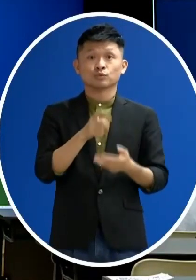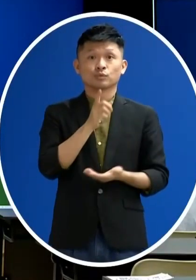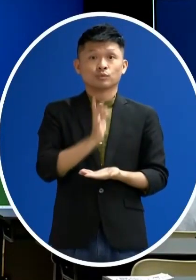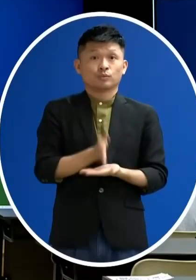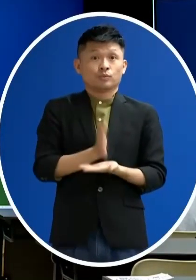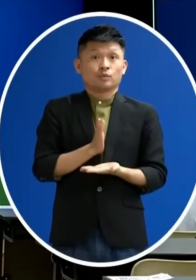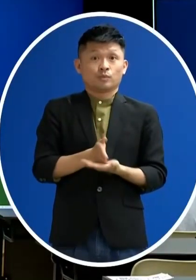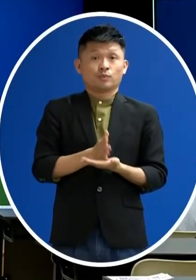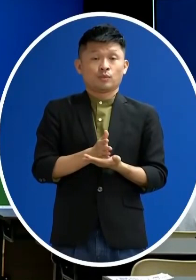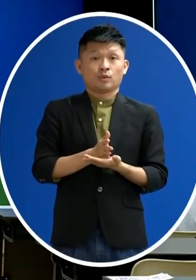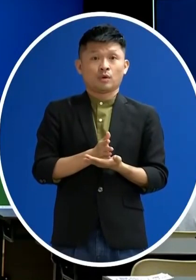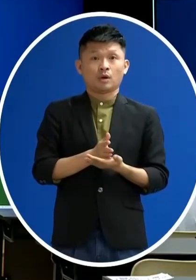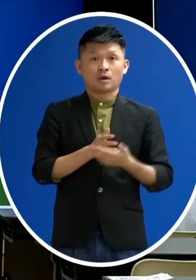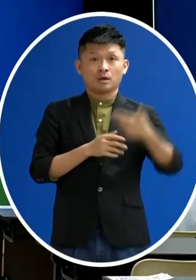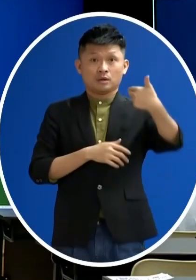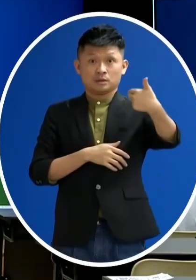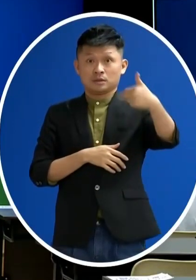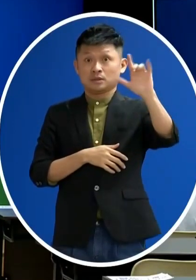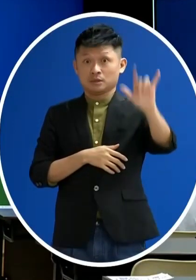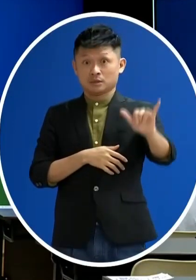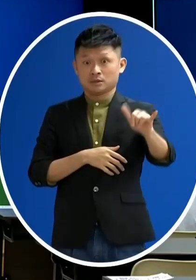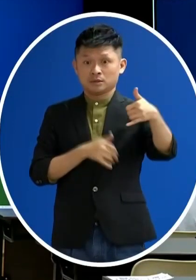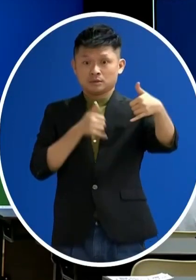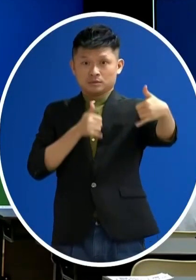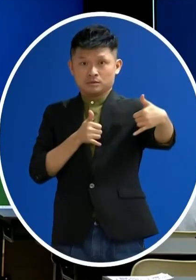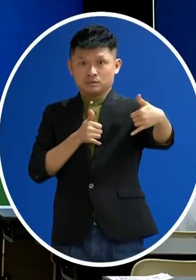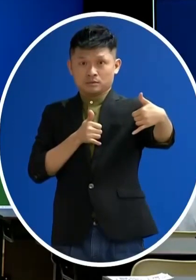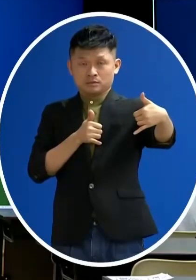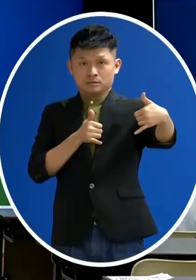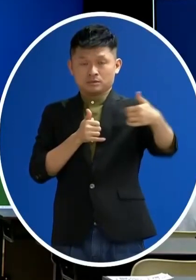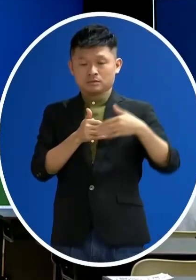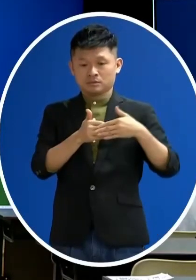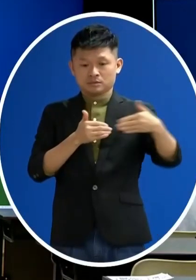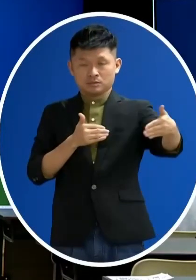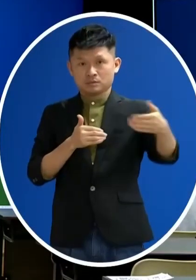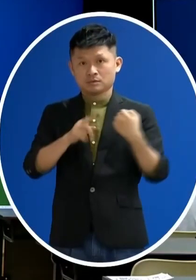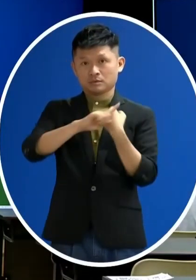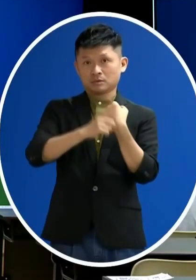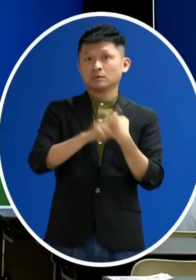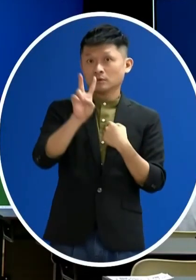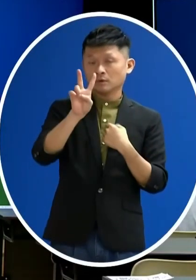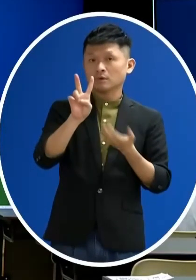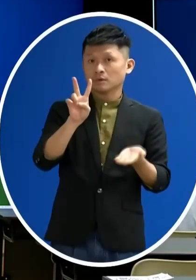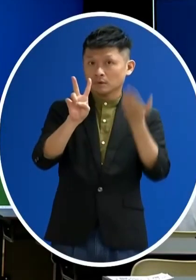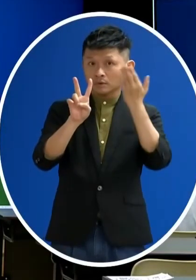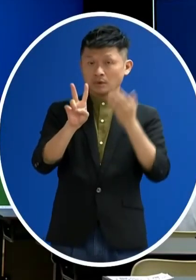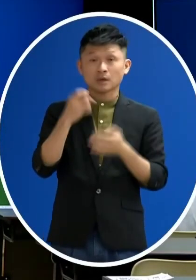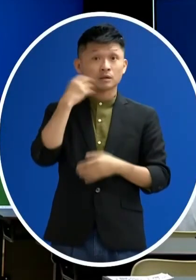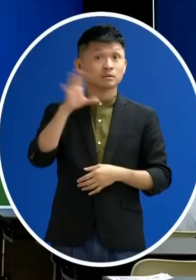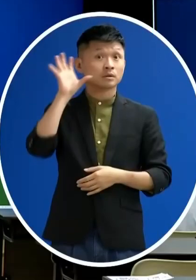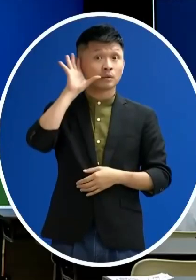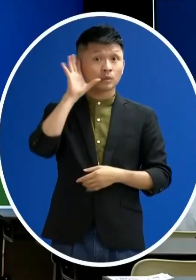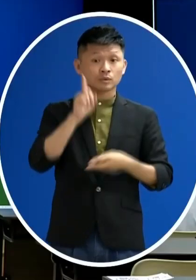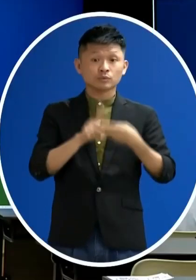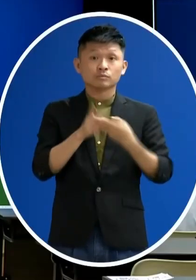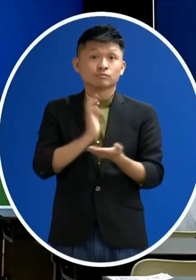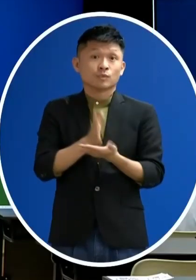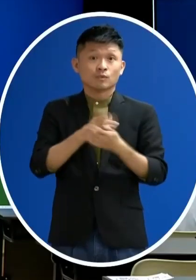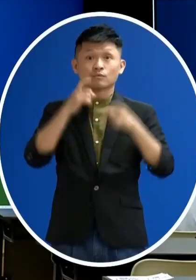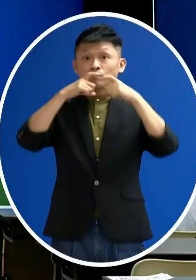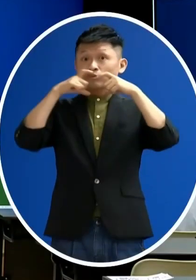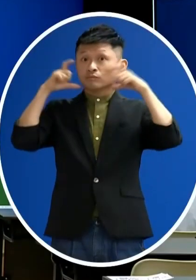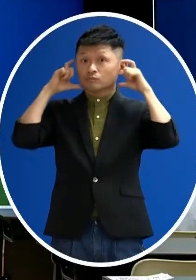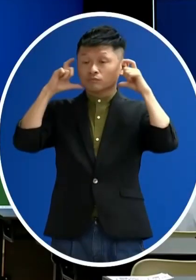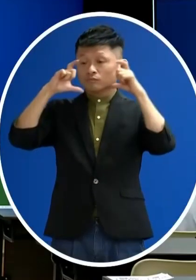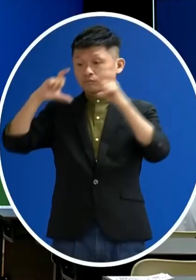棚里面其实和摄影师有维持2公尺以上的安全距离，那对于新闻主播的部分可不可以拿下口罩播报新闻？